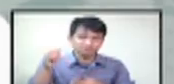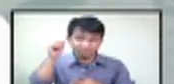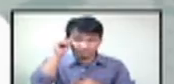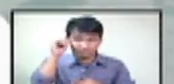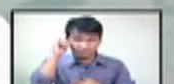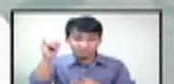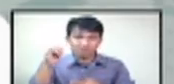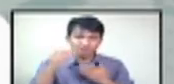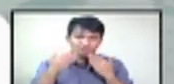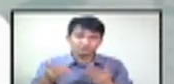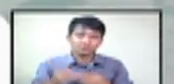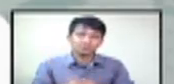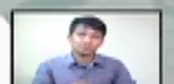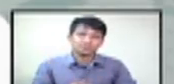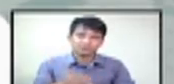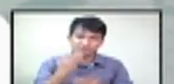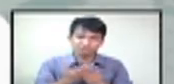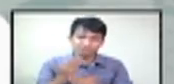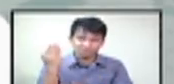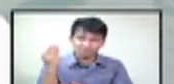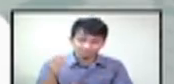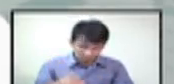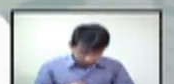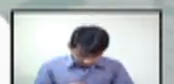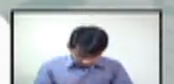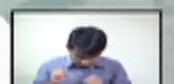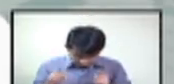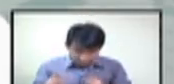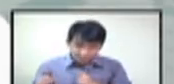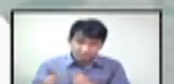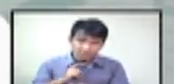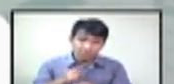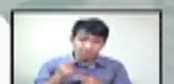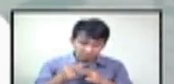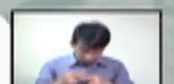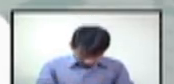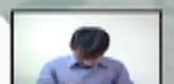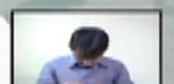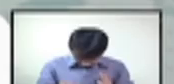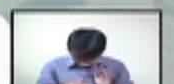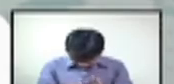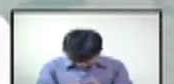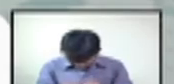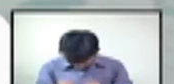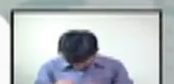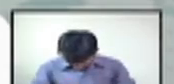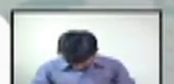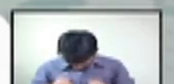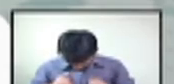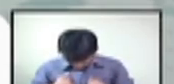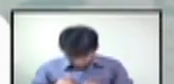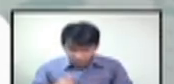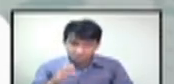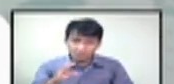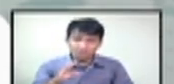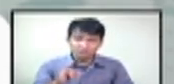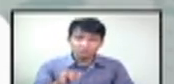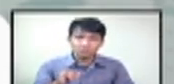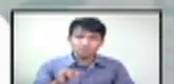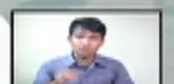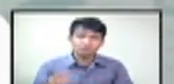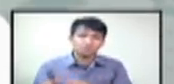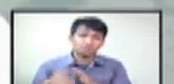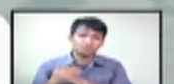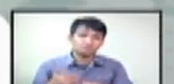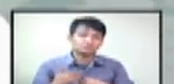in advance. Po. Thank you. Magandang tanghali po. Kung pwede lang, patext yung mga pangalan nila at saka yung address at mabuti kung may cellphone number, ibato ko na